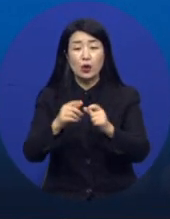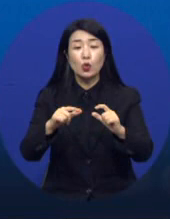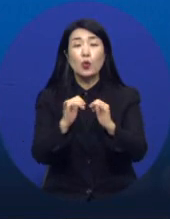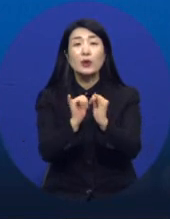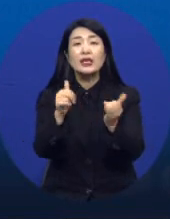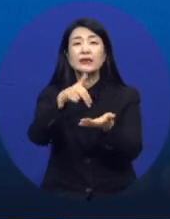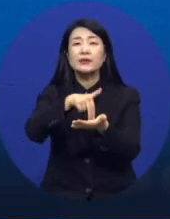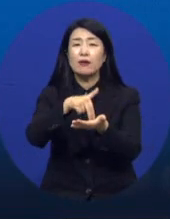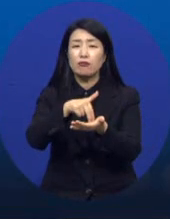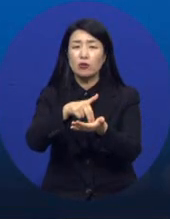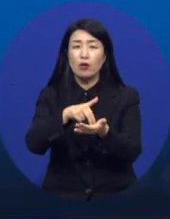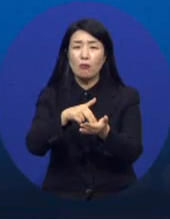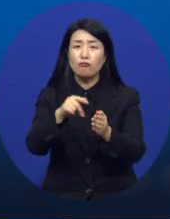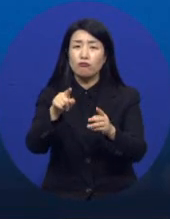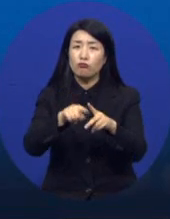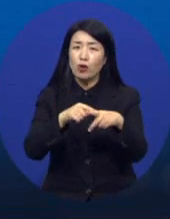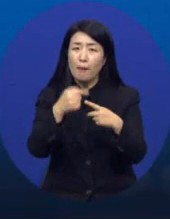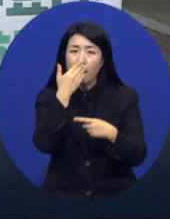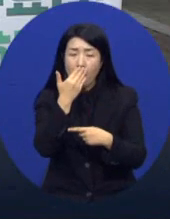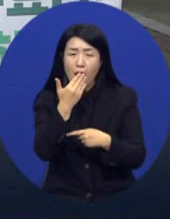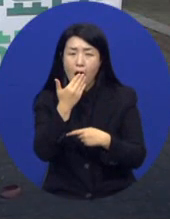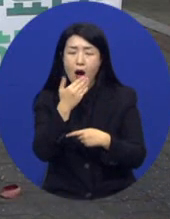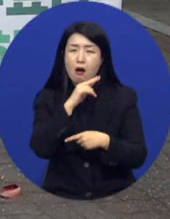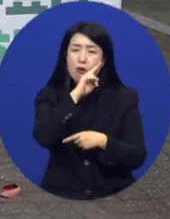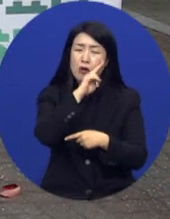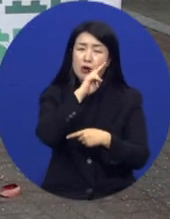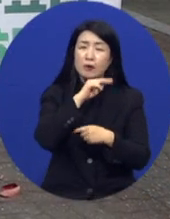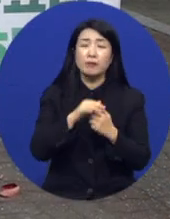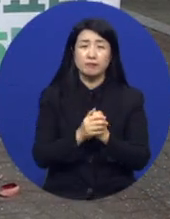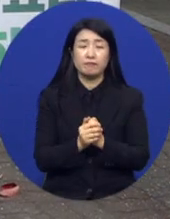도민들께서 납득할 때까지 한 점이요